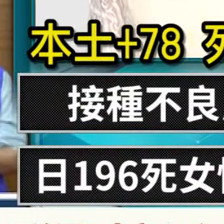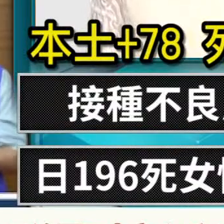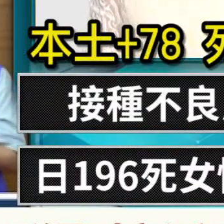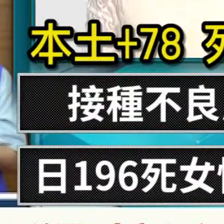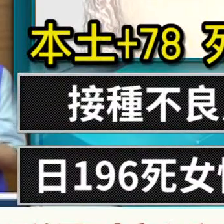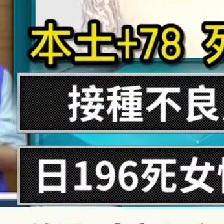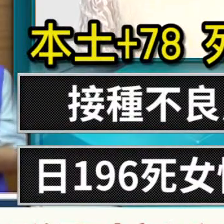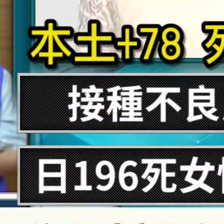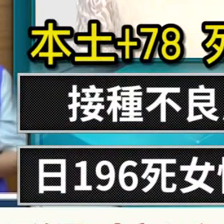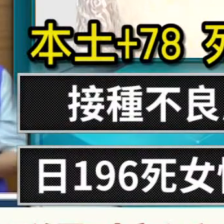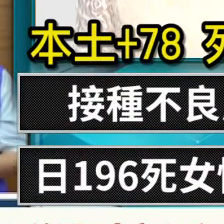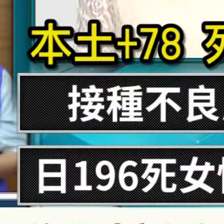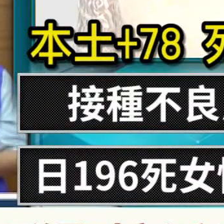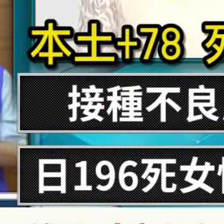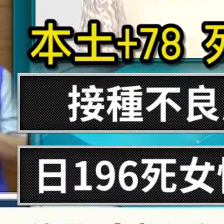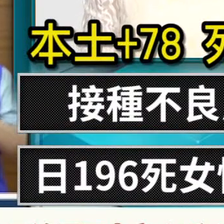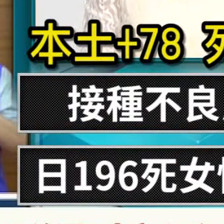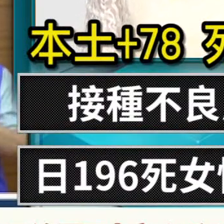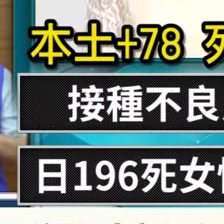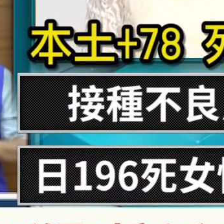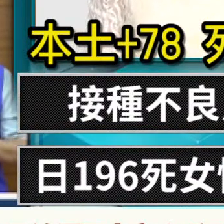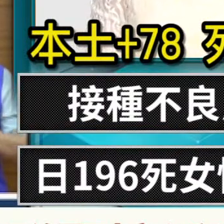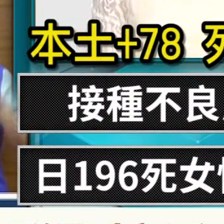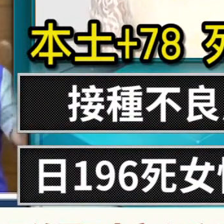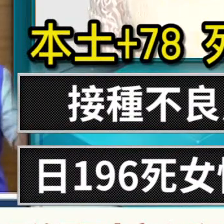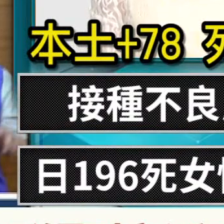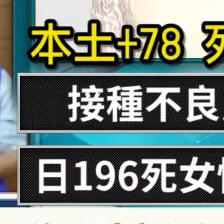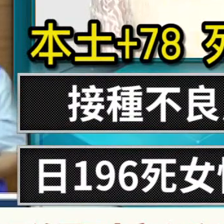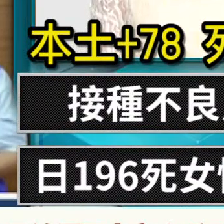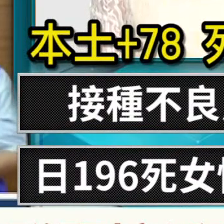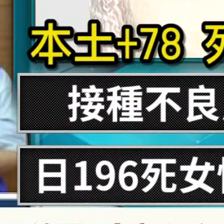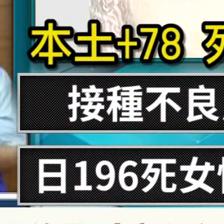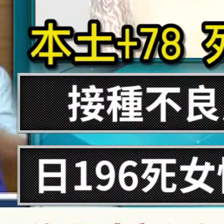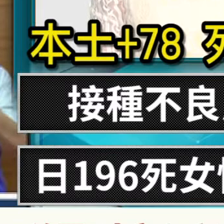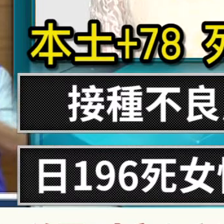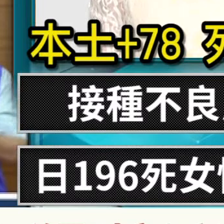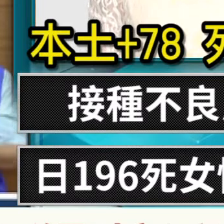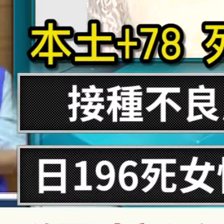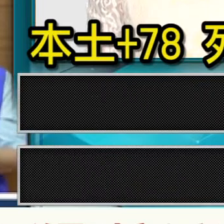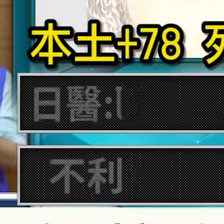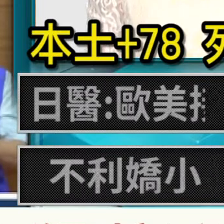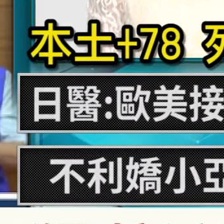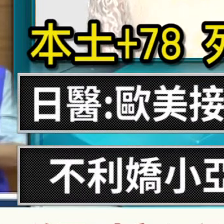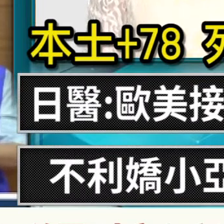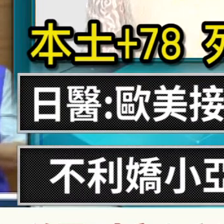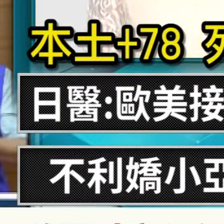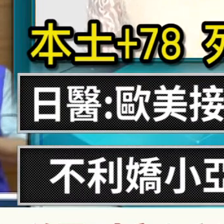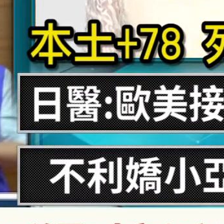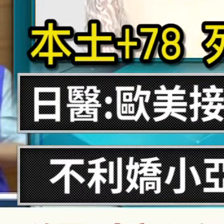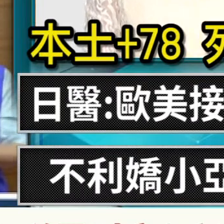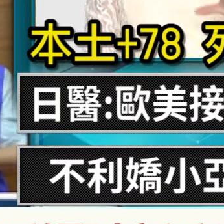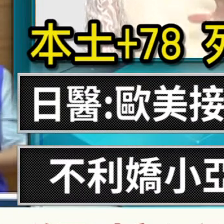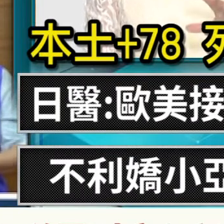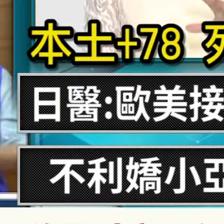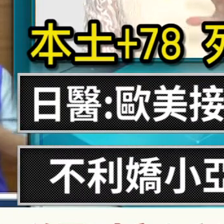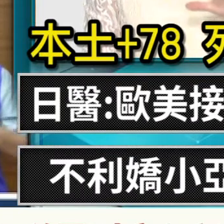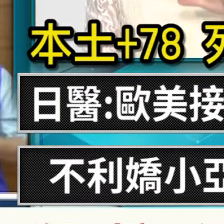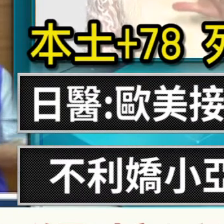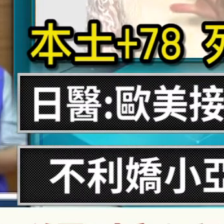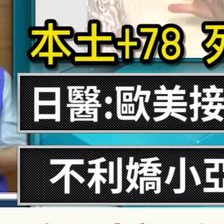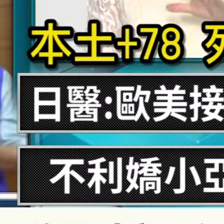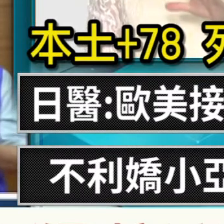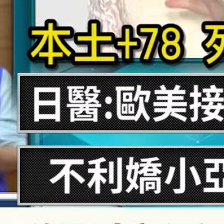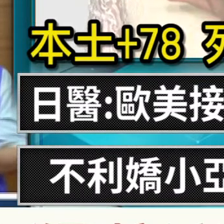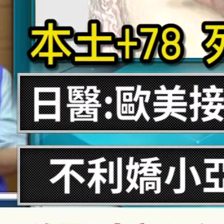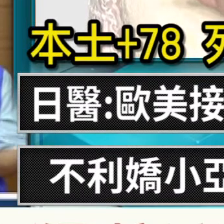好了，继续来关心这个苗栗，今仔日增加一例确诊的病例，是六月初电子厂的一个医工。这个德南科学